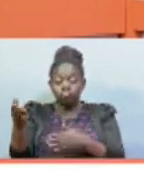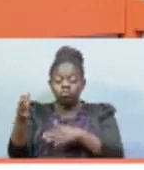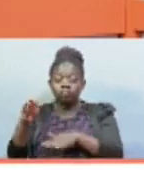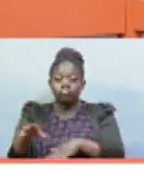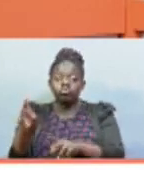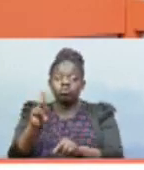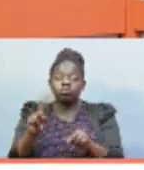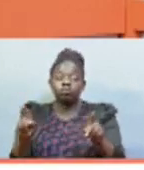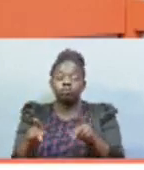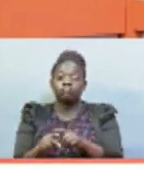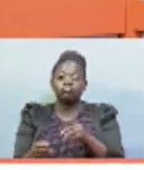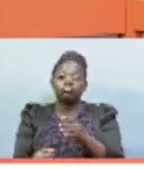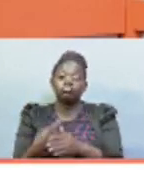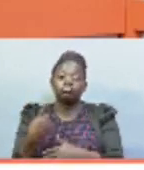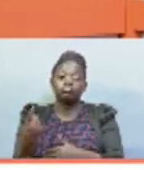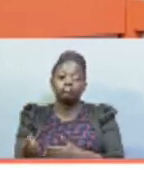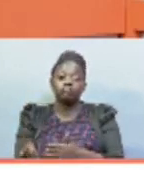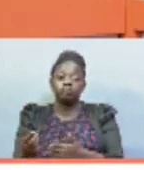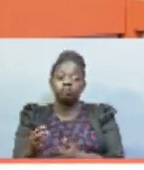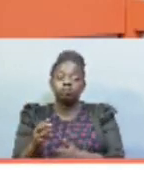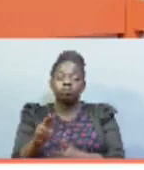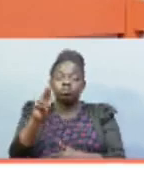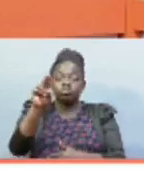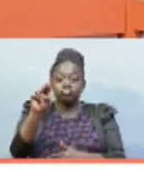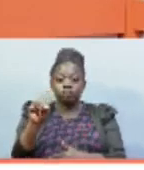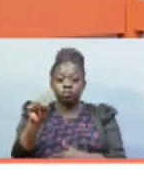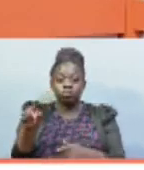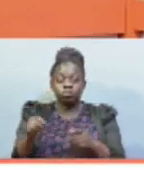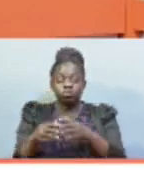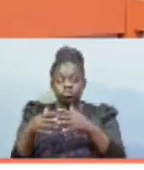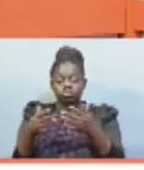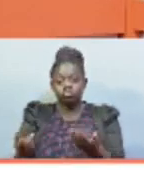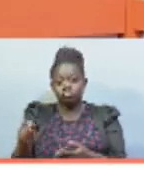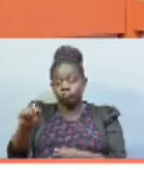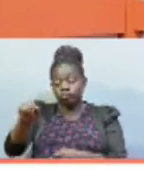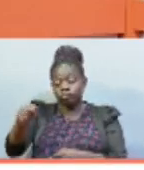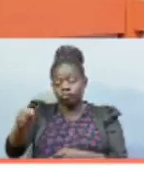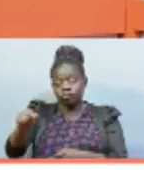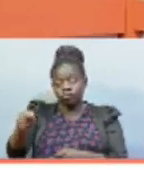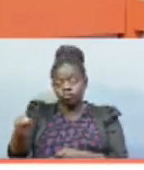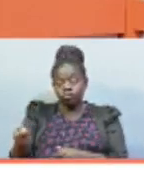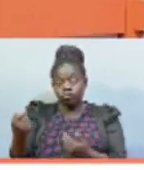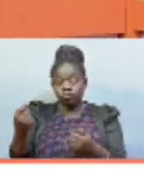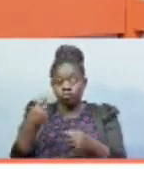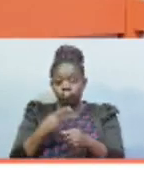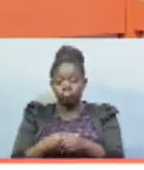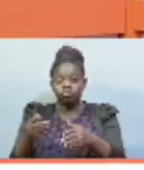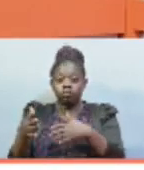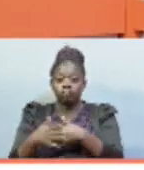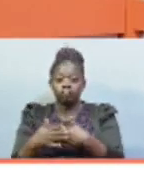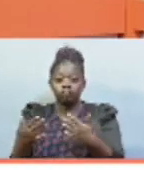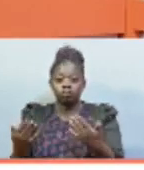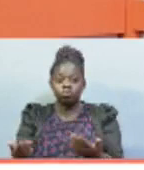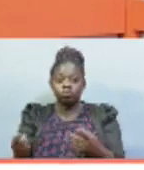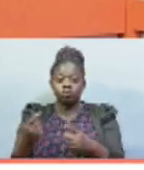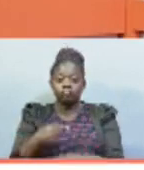demo Abantu ya chiviri deko Omukago gwa Bulaya ne America okujisa konatira mukiseera kino ekigalani ky'amafuta